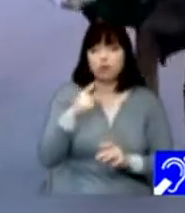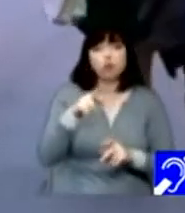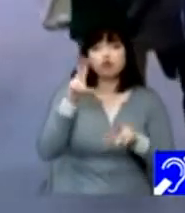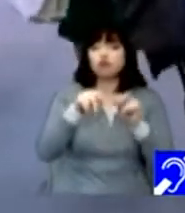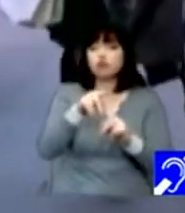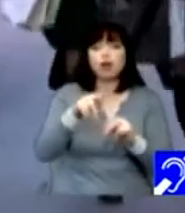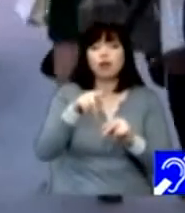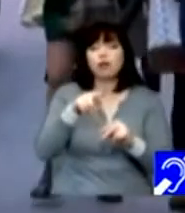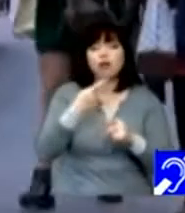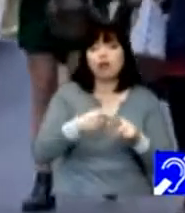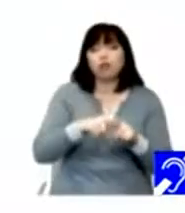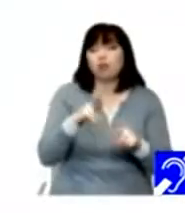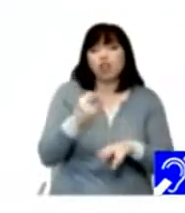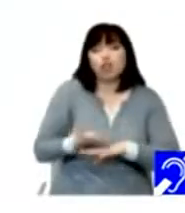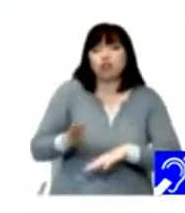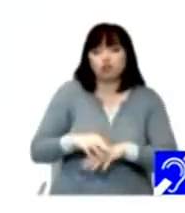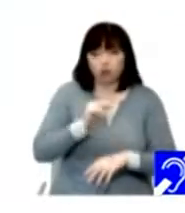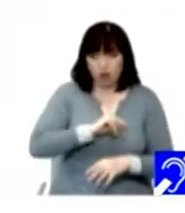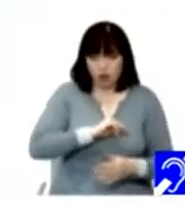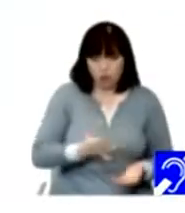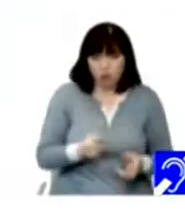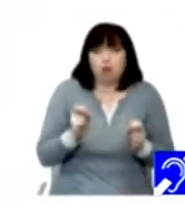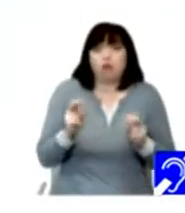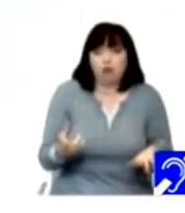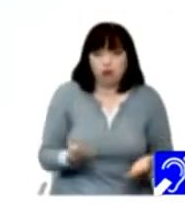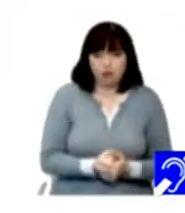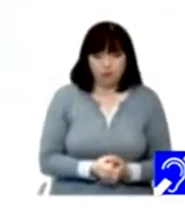este considerată a fi una grea. La badantele care lucrează,